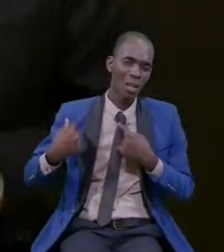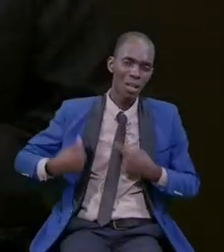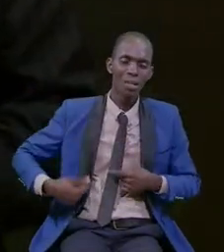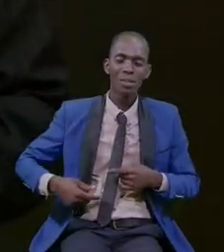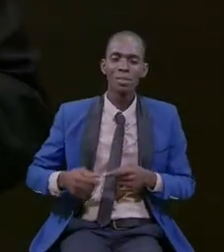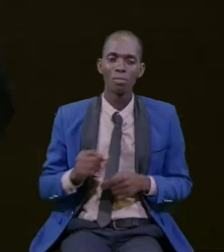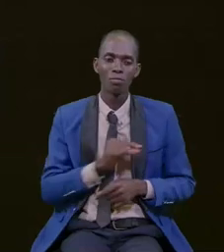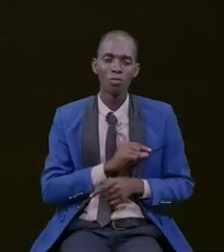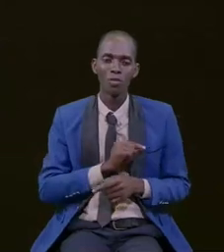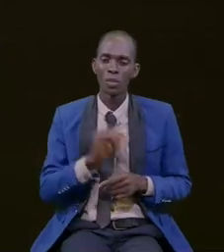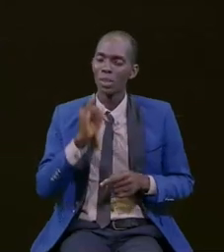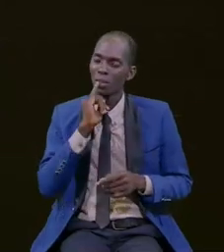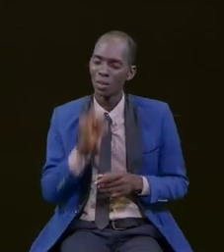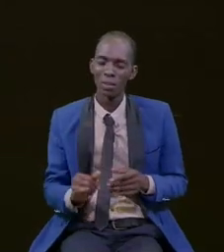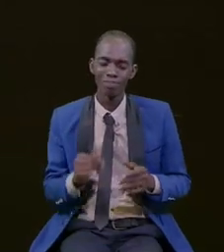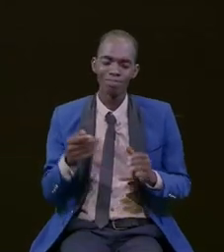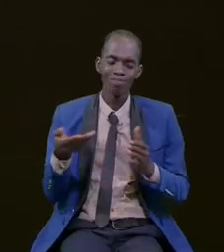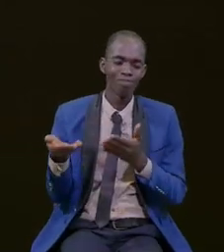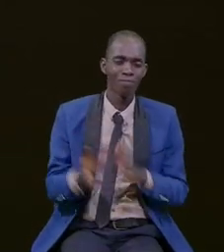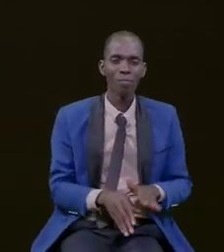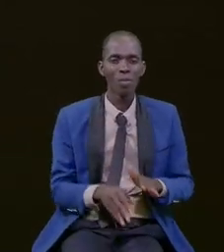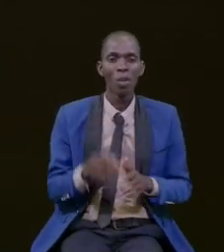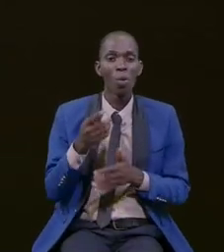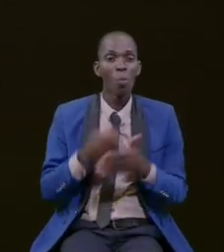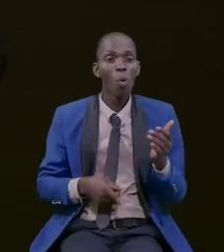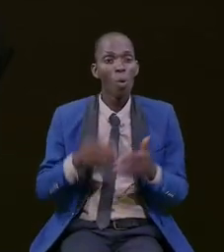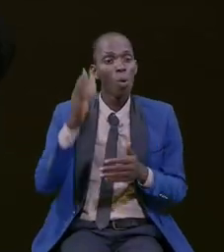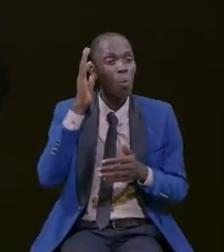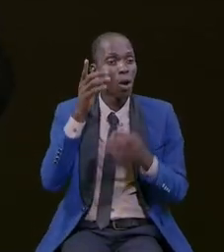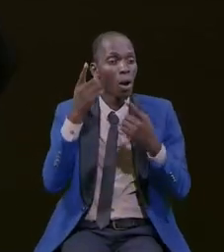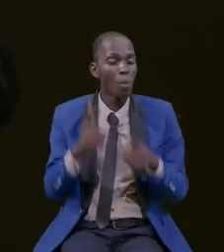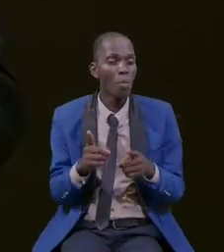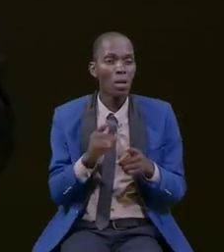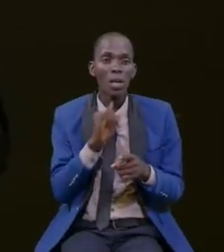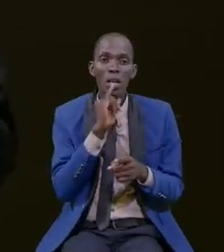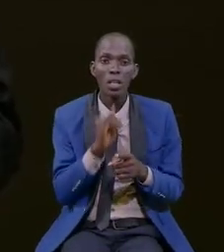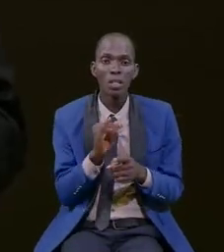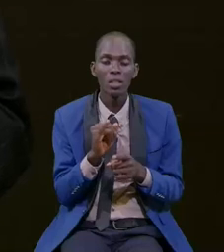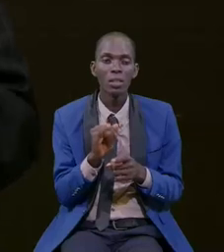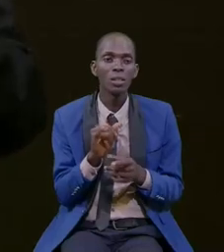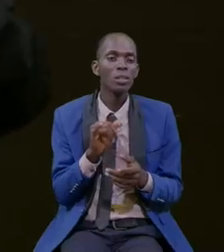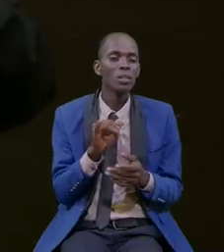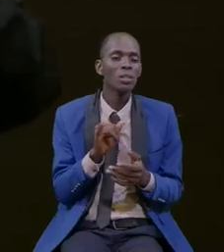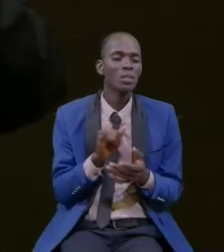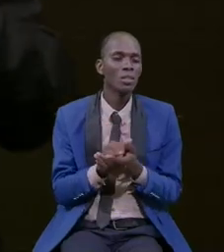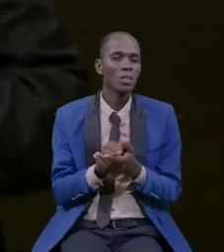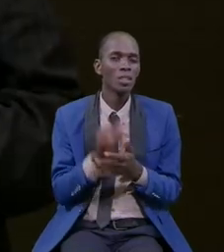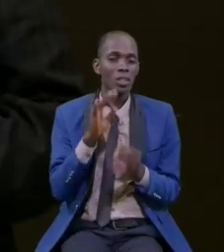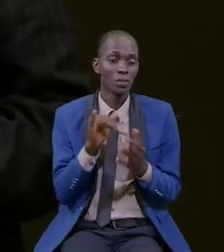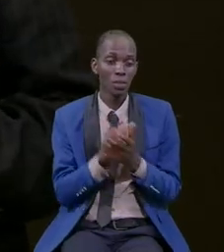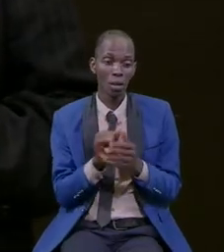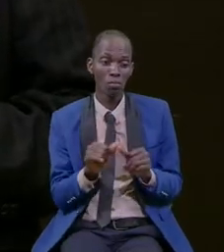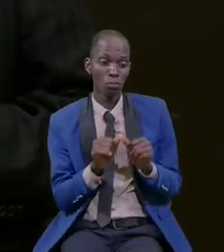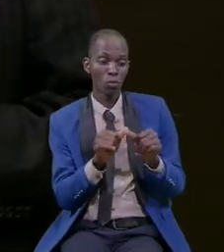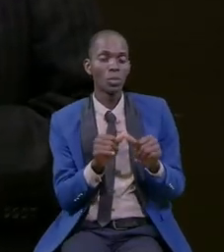un fait de fait un fait un chaud un fait chaud alors ce que tu as fait si